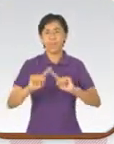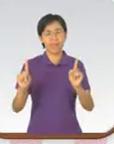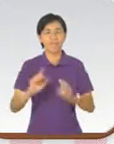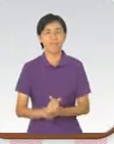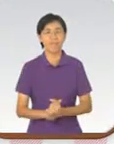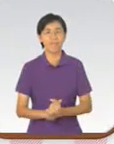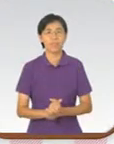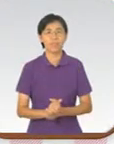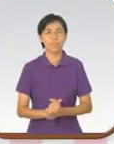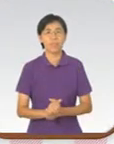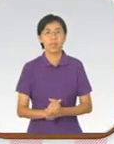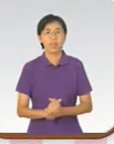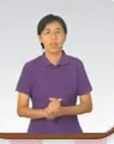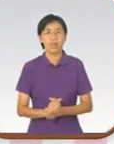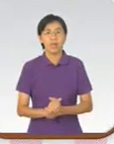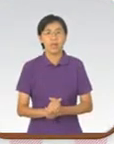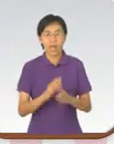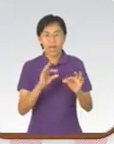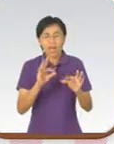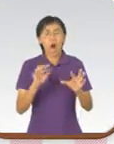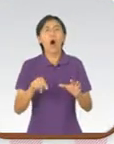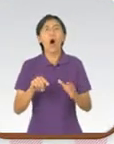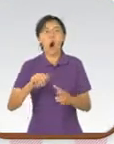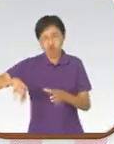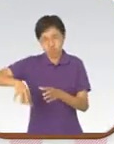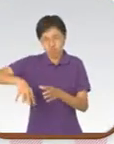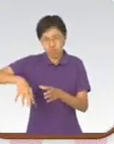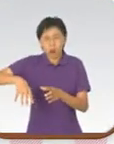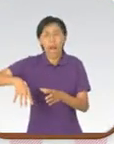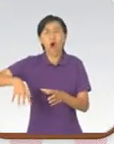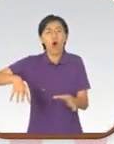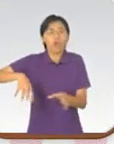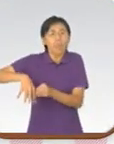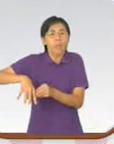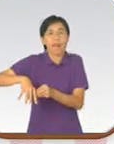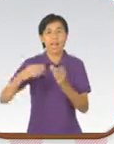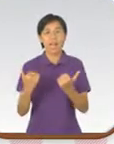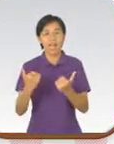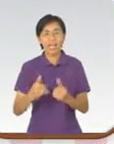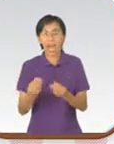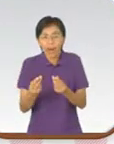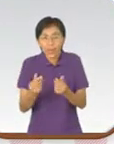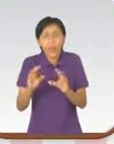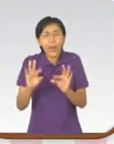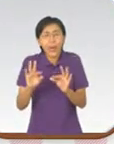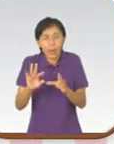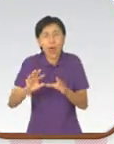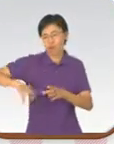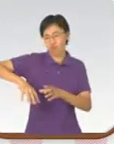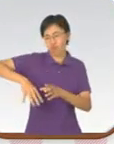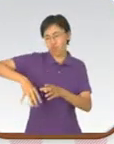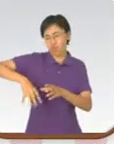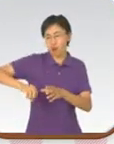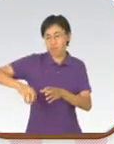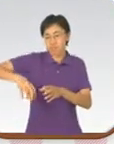าอันนั้นมันจะเป็นค่อนข้างเหนียวถ้าเราใช้ตะกร้อมันจะเข้าไปติดในตะกร้อหมดแต่ส่วนตรงนี้จะเป็นผสมที่ค่อนข้างเหลวเราสามารถใช้ตะกร้อเพื่อให้เขาขึ้นฟู